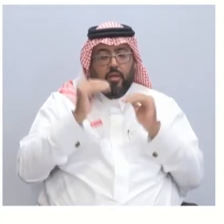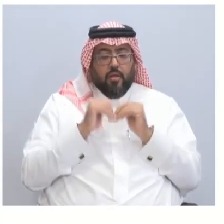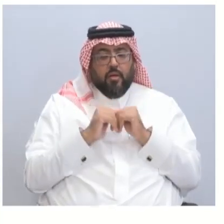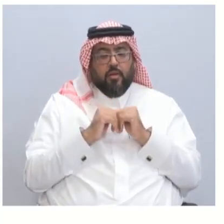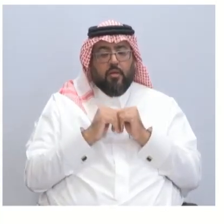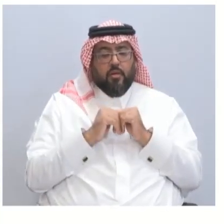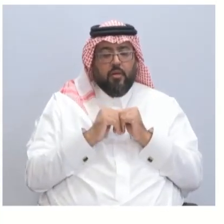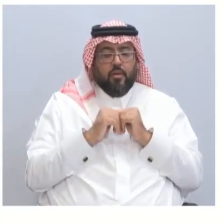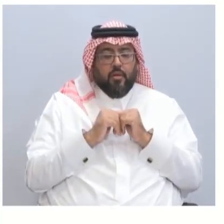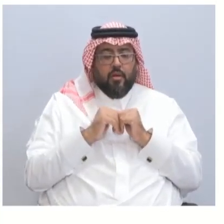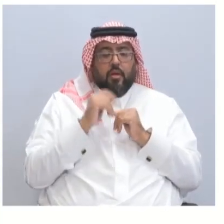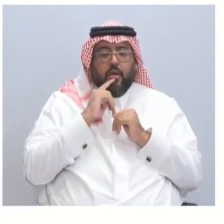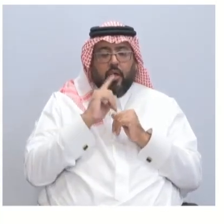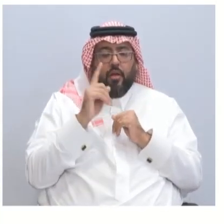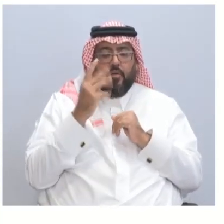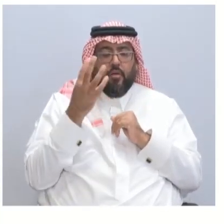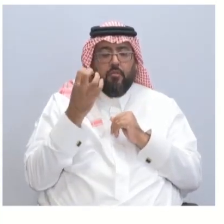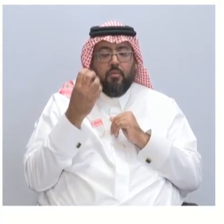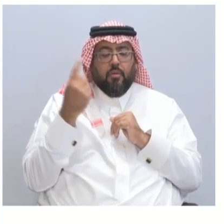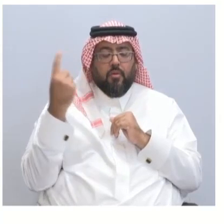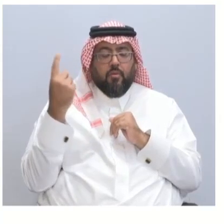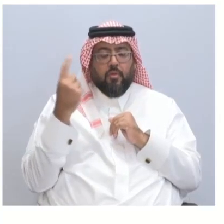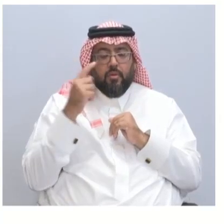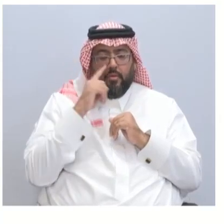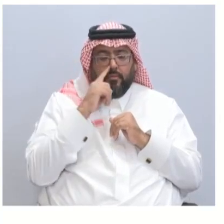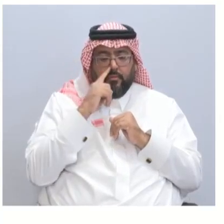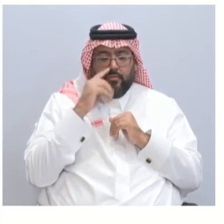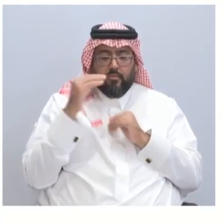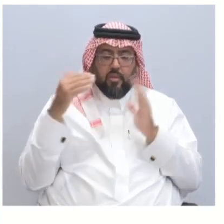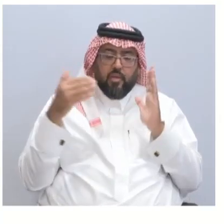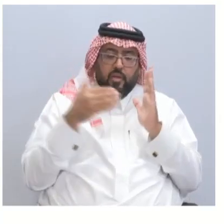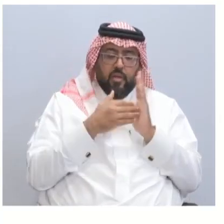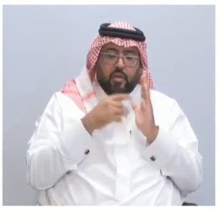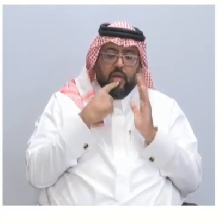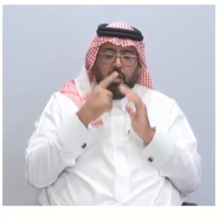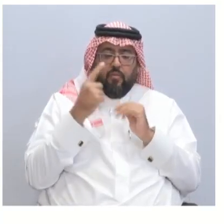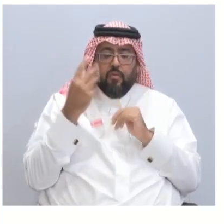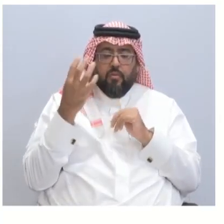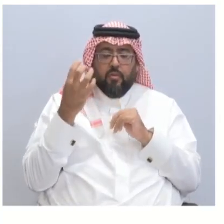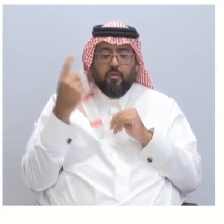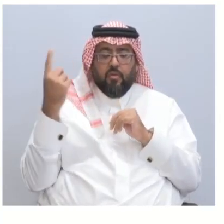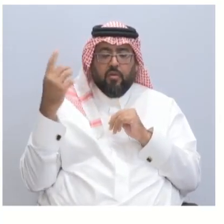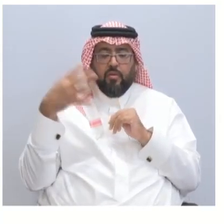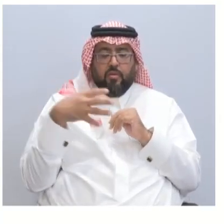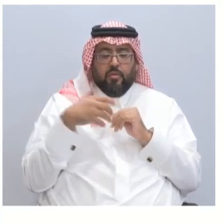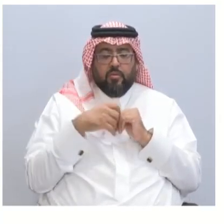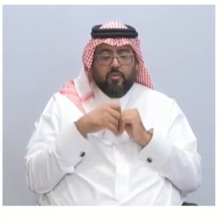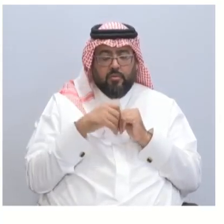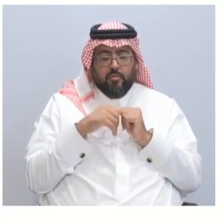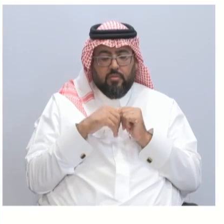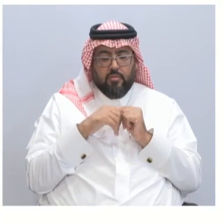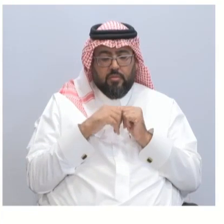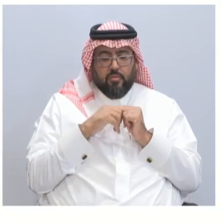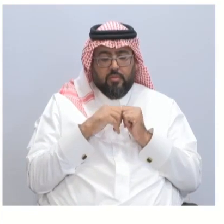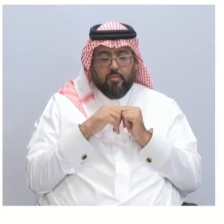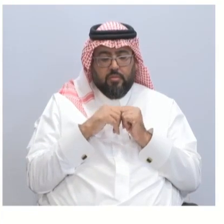متفاوته وفي عام 1401 الى عام 1441 في عام 1401